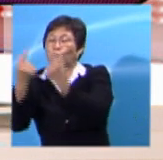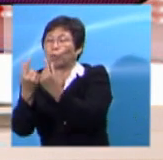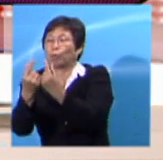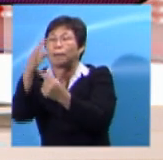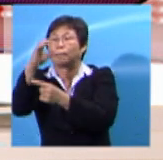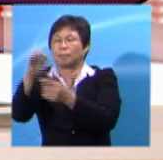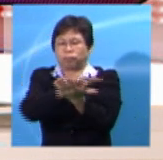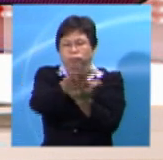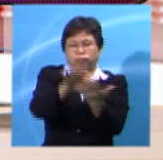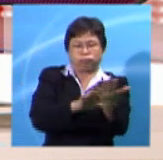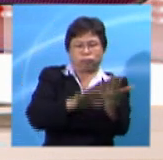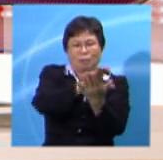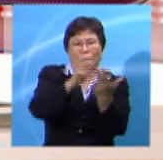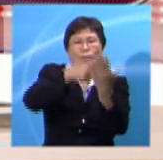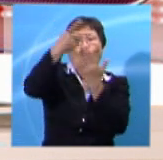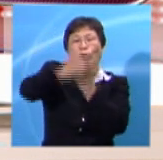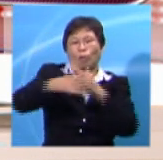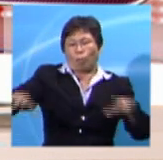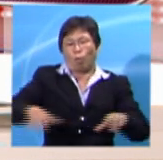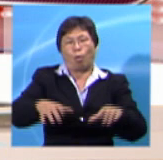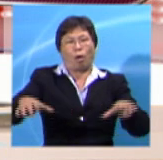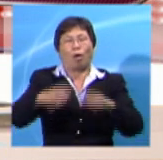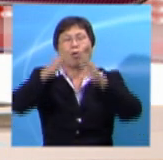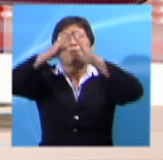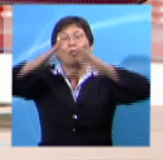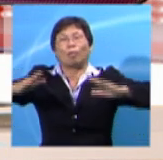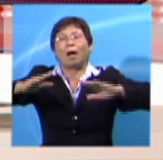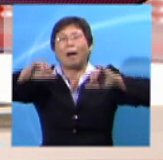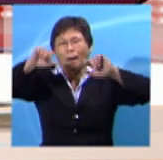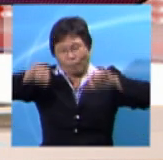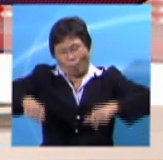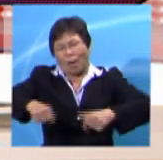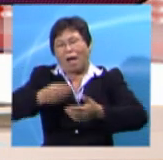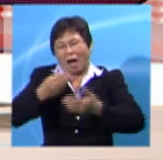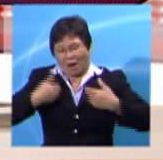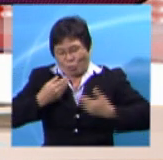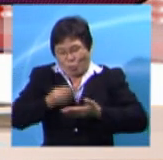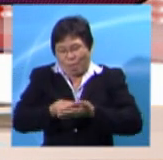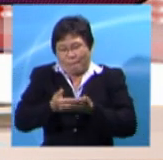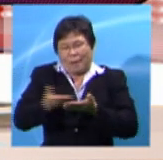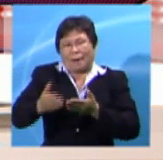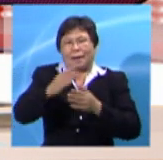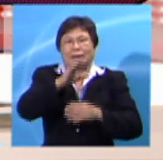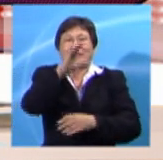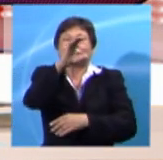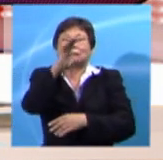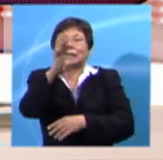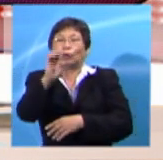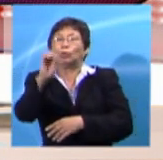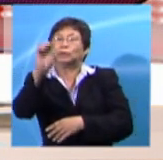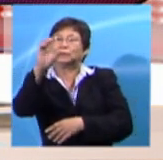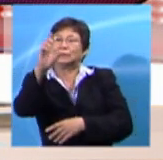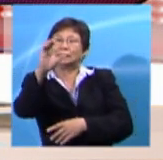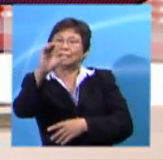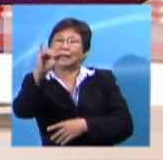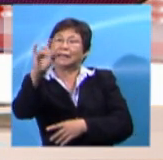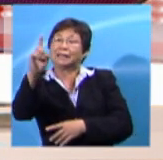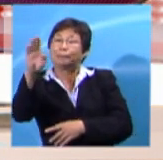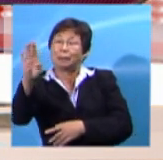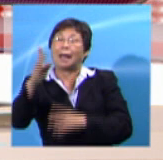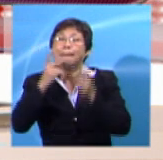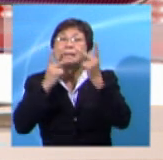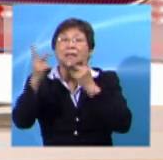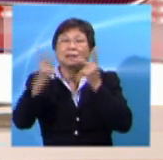merangka model projek pembinaan rumpak rumah mampu milik menurut ketua pegawai eksekutif cidb Datuk Seri Dr Judin Abdul